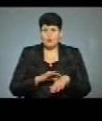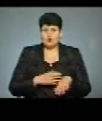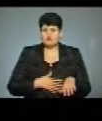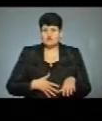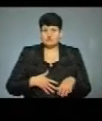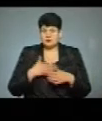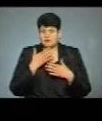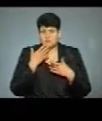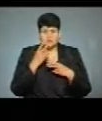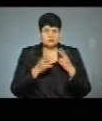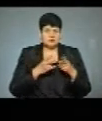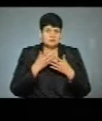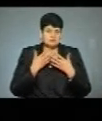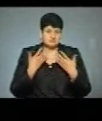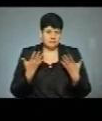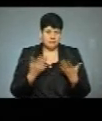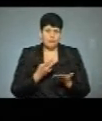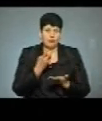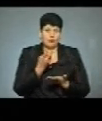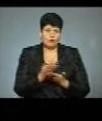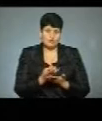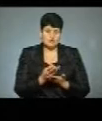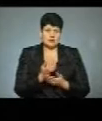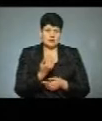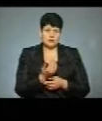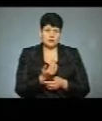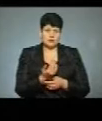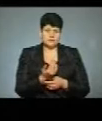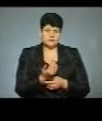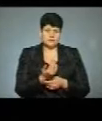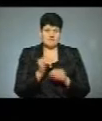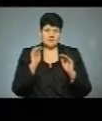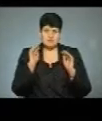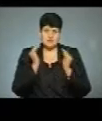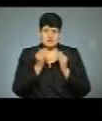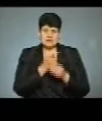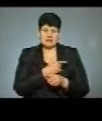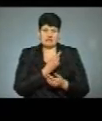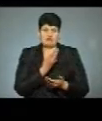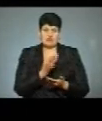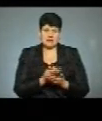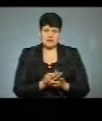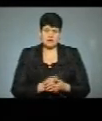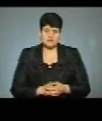немає, нігде скарг немає. Положили його в реанімаційне відділення,